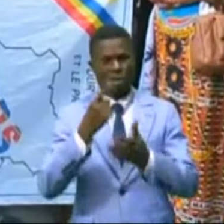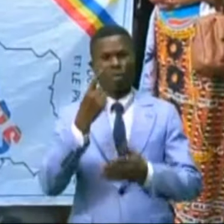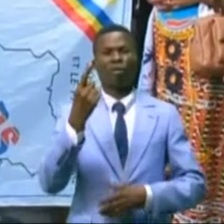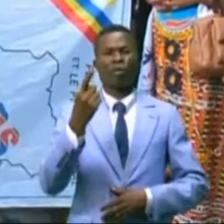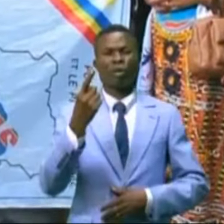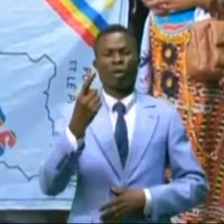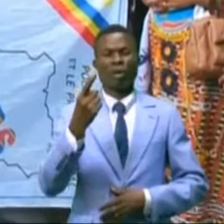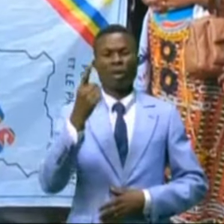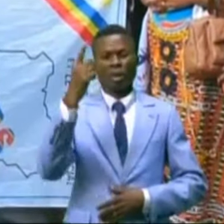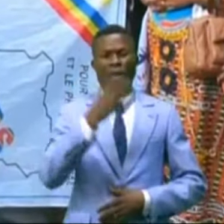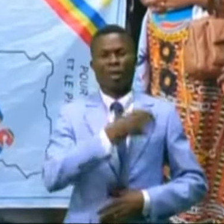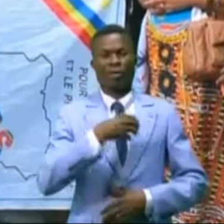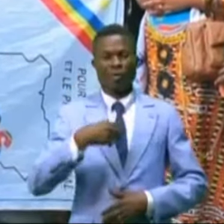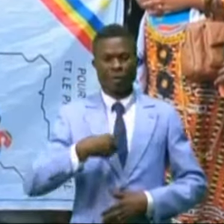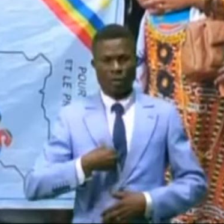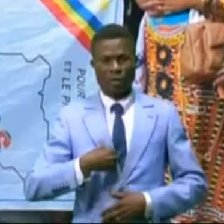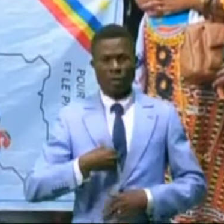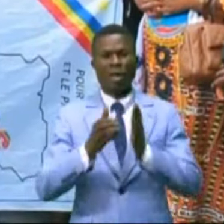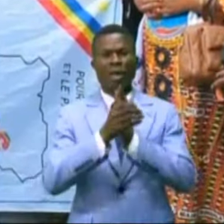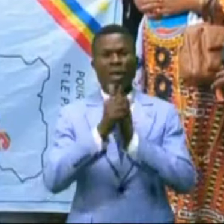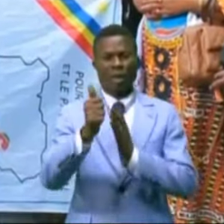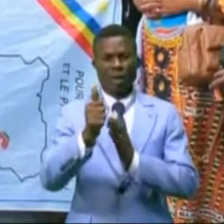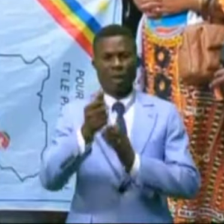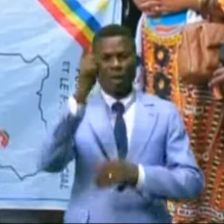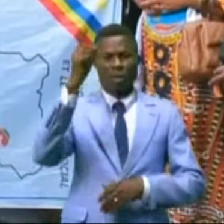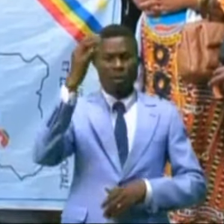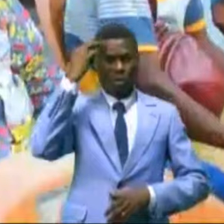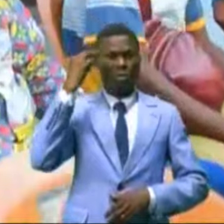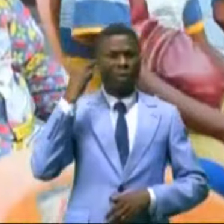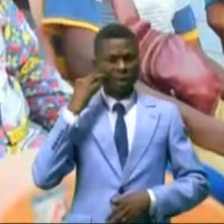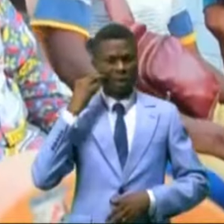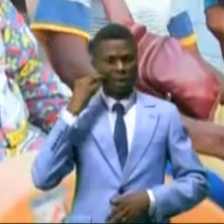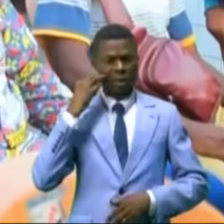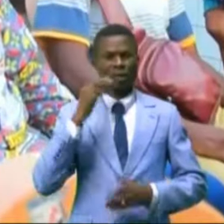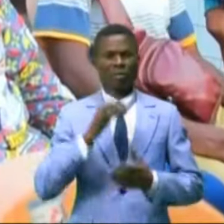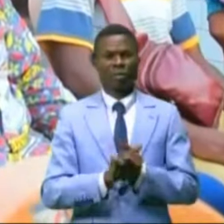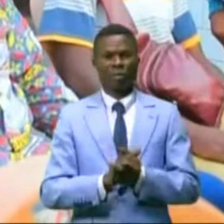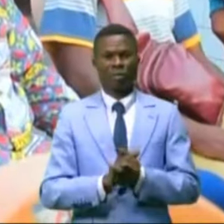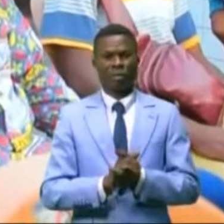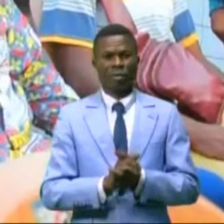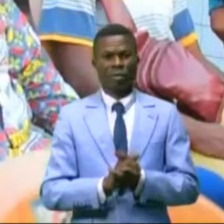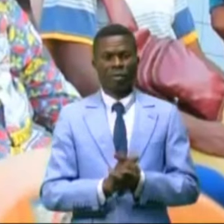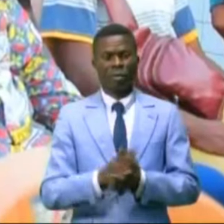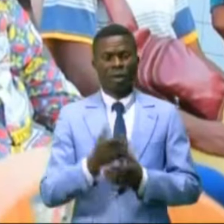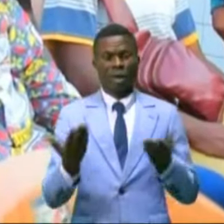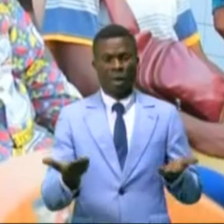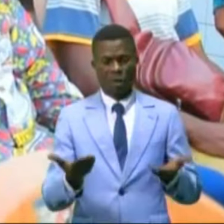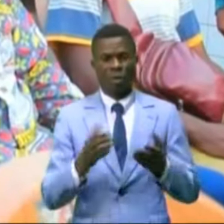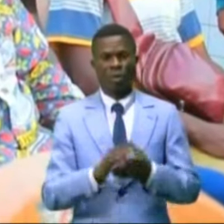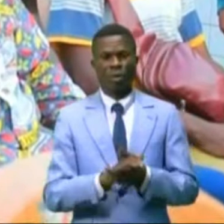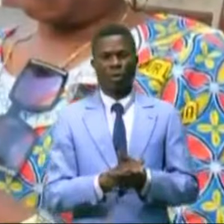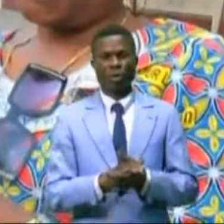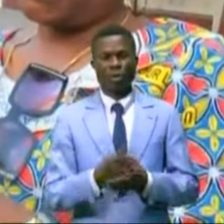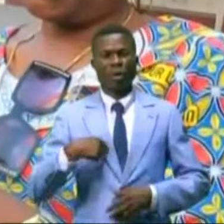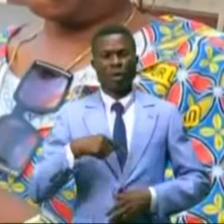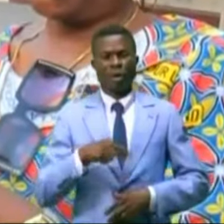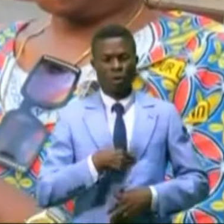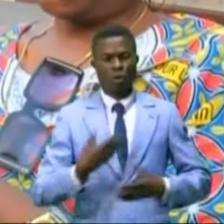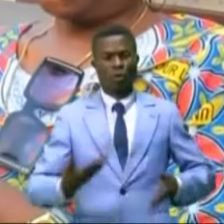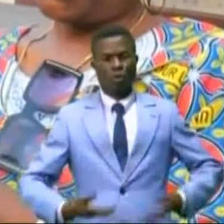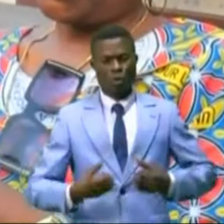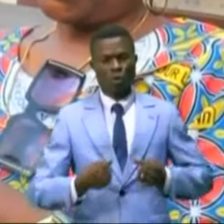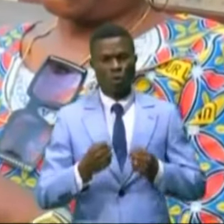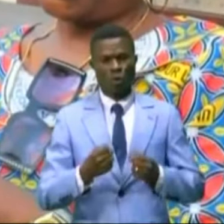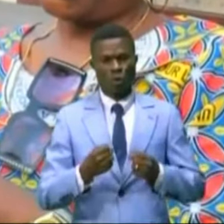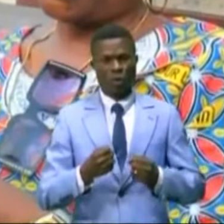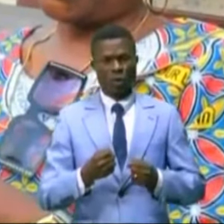fois une femme en qualité de premier ministre à ce fait nous sommes persuadés